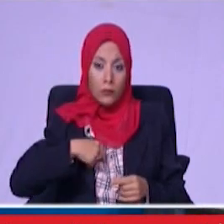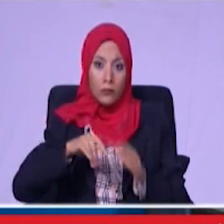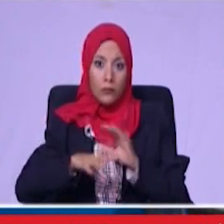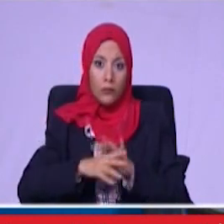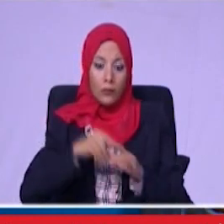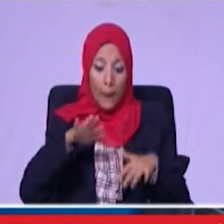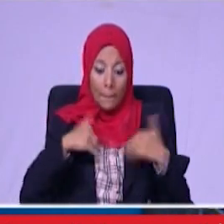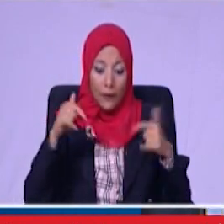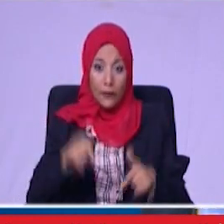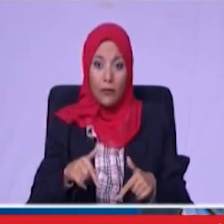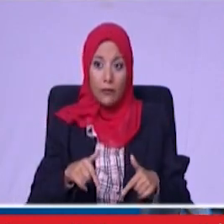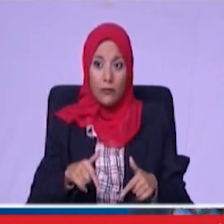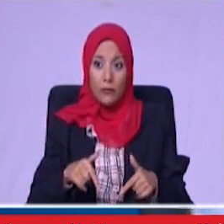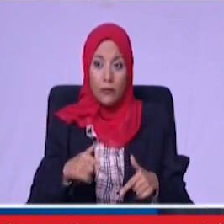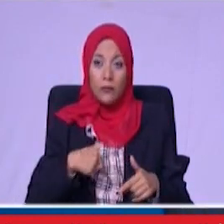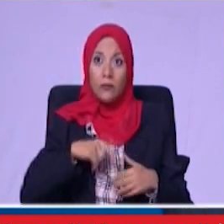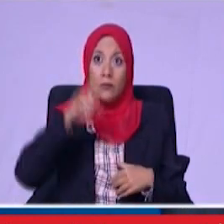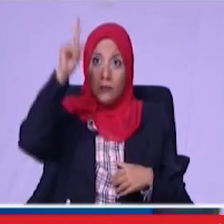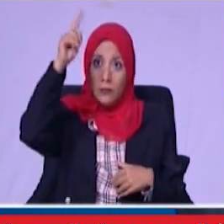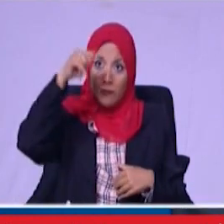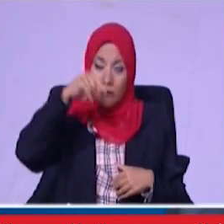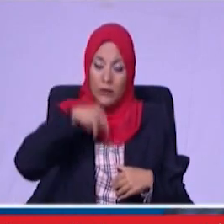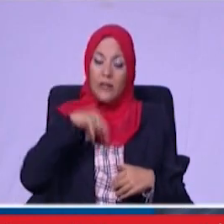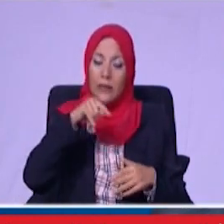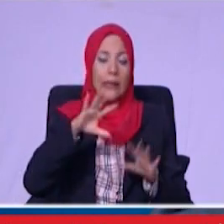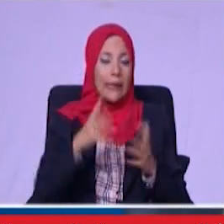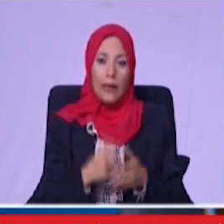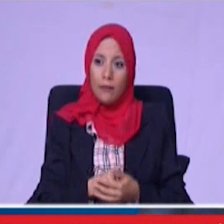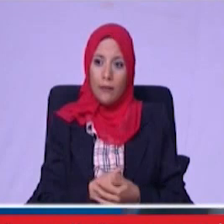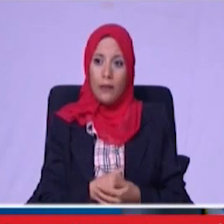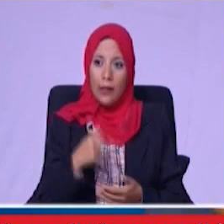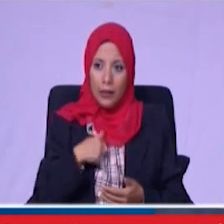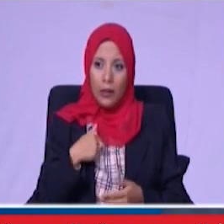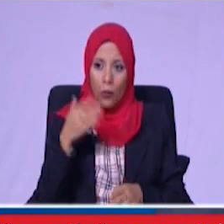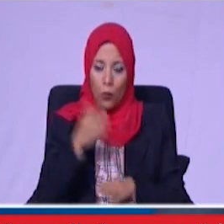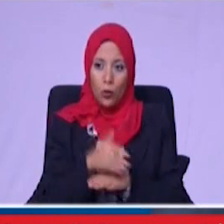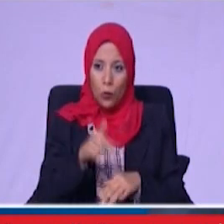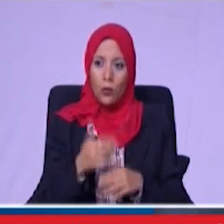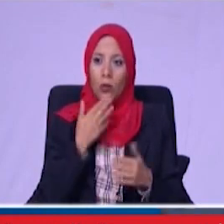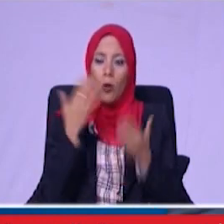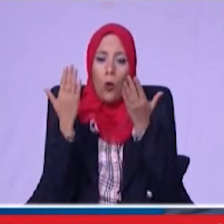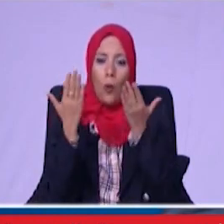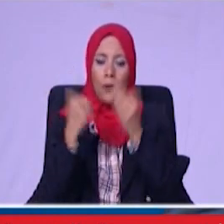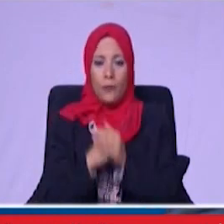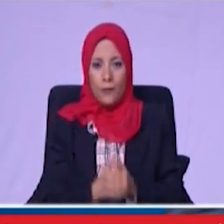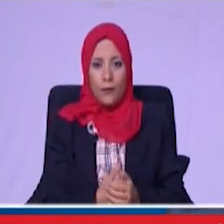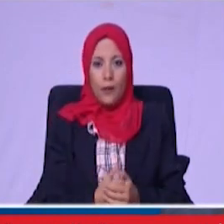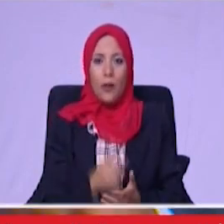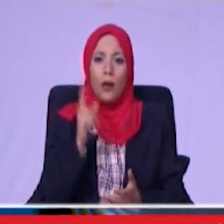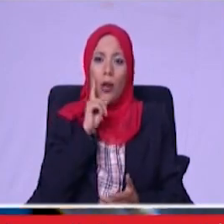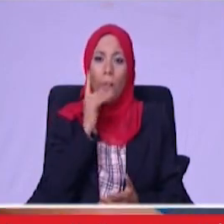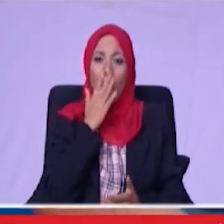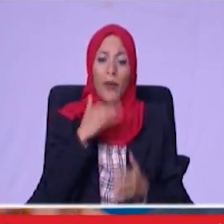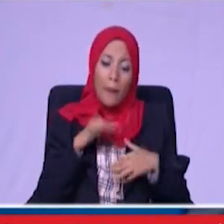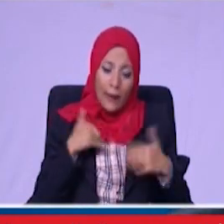الميت وما بين الروح في البرزخ يعني انا لو رحت دلوقتي القبر الذي دفنت فيه ابي ابي